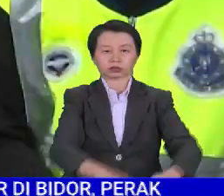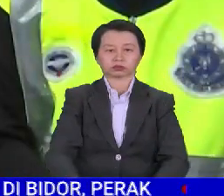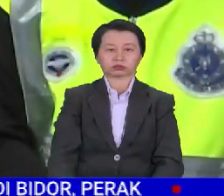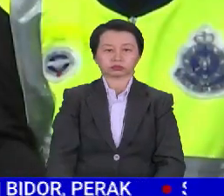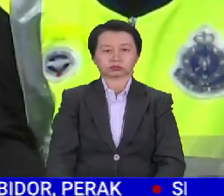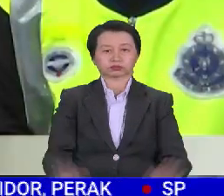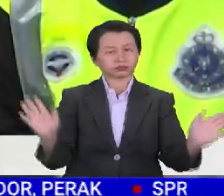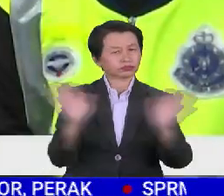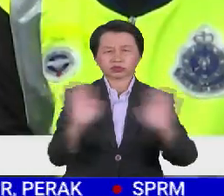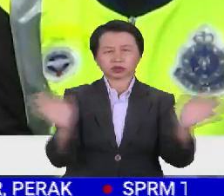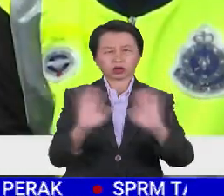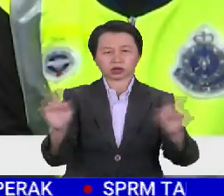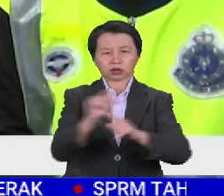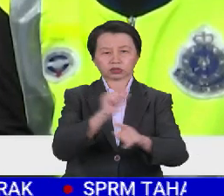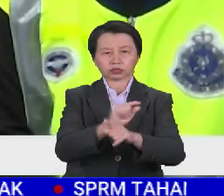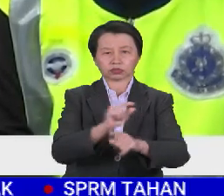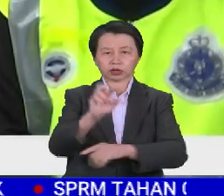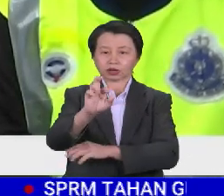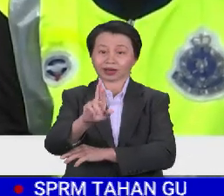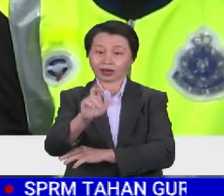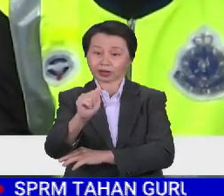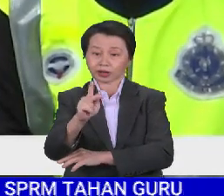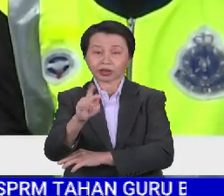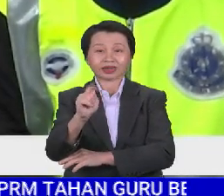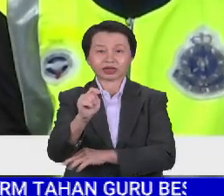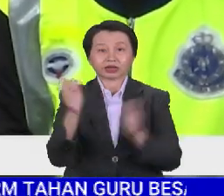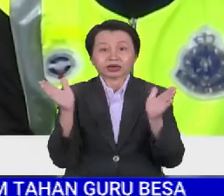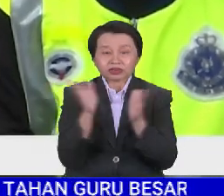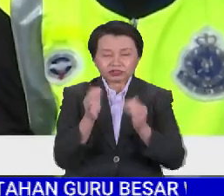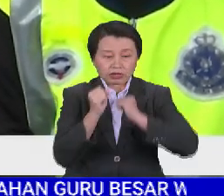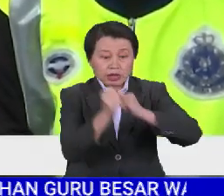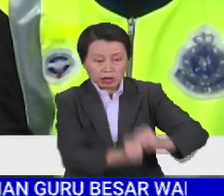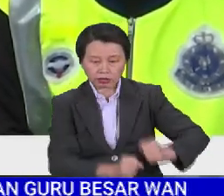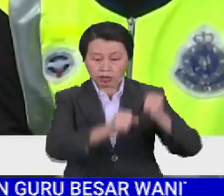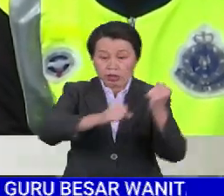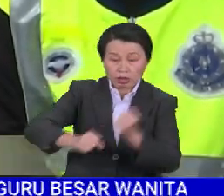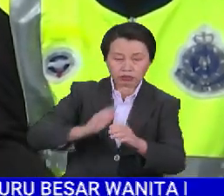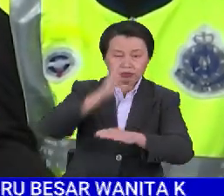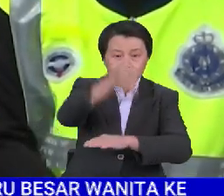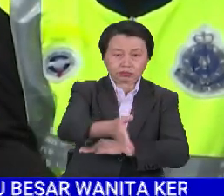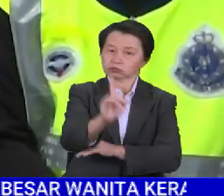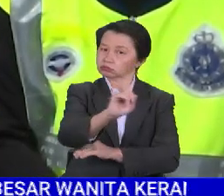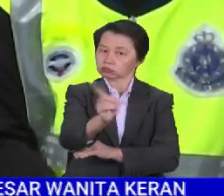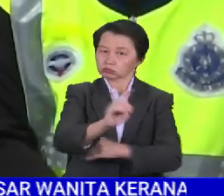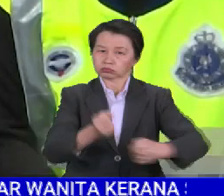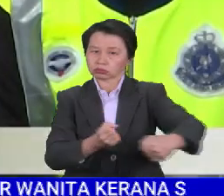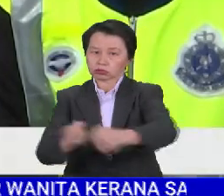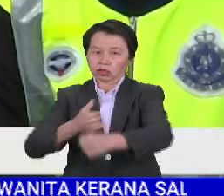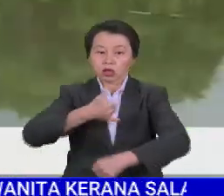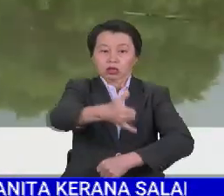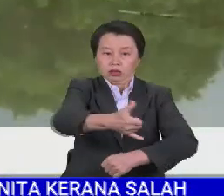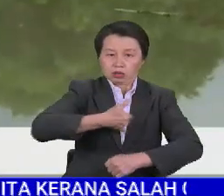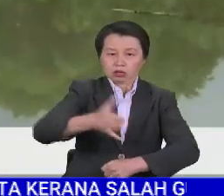Jalan gunakanlah rakit-rakit yang kecil ini untuk menyeberang untuk batu berulang